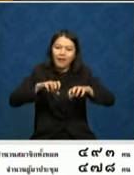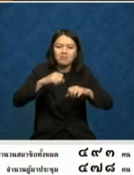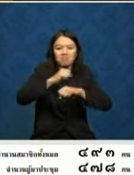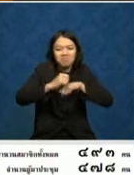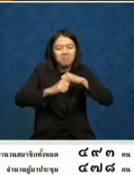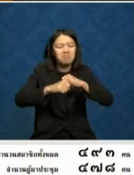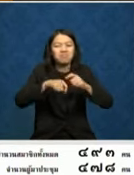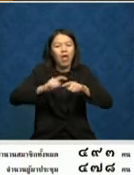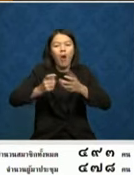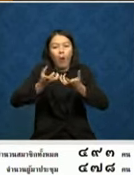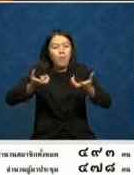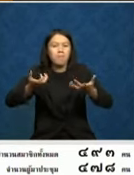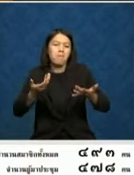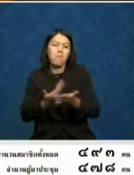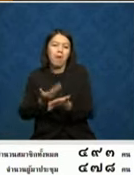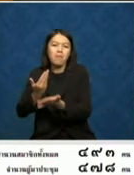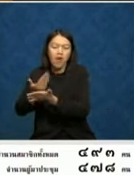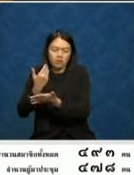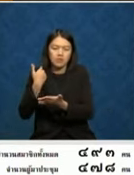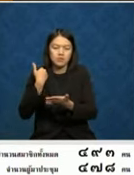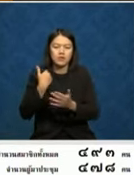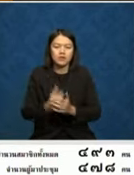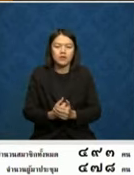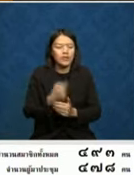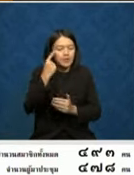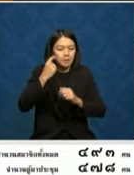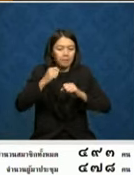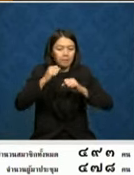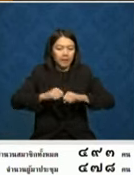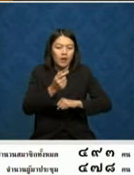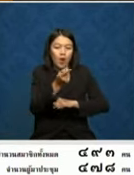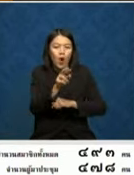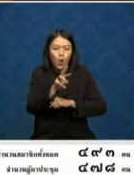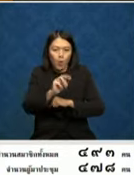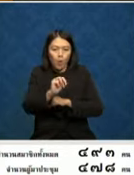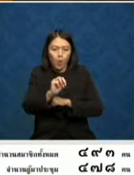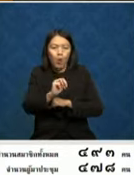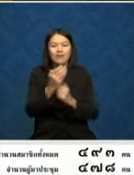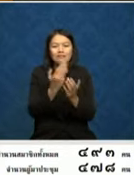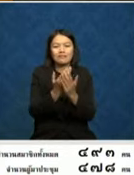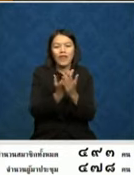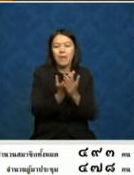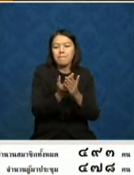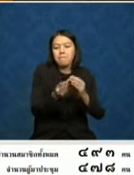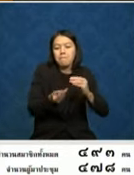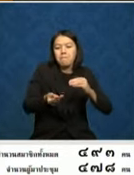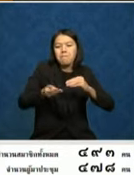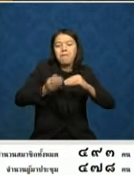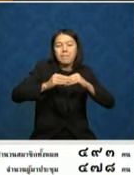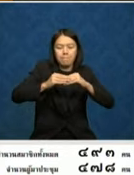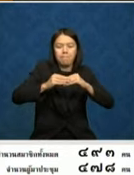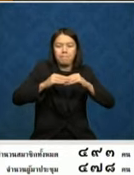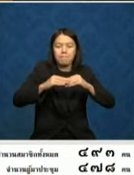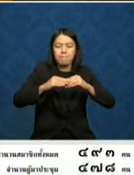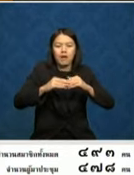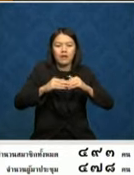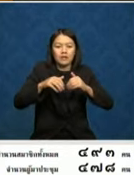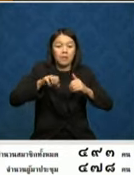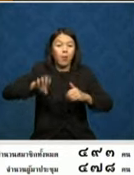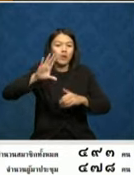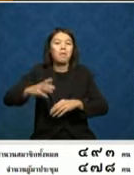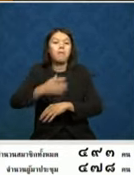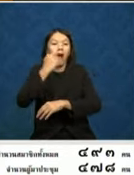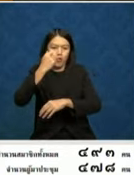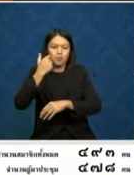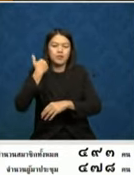ายเนี่ยคณะรัฐมนตรีต้องมีการปรับใช้มติคณะรัฐมนตรีเพื่อปรับกรอบวงเงินสุดท้ายวันนี้ได้ผู้รับเหมามา